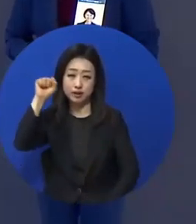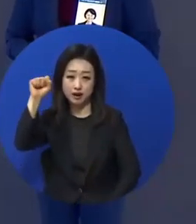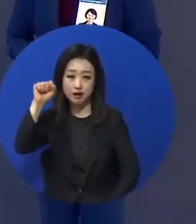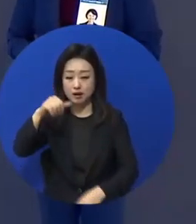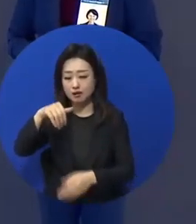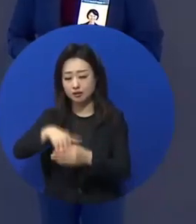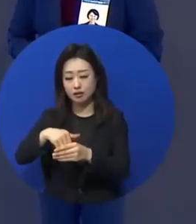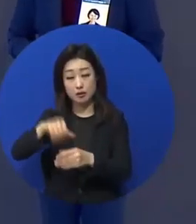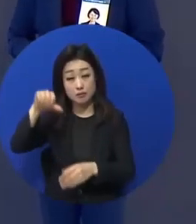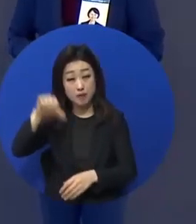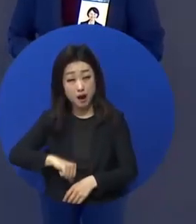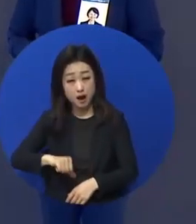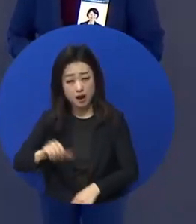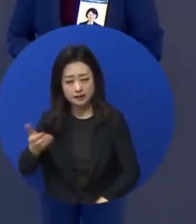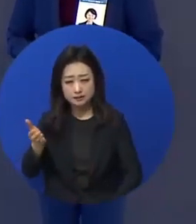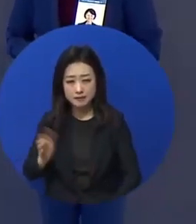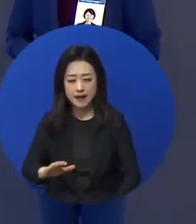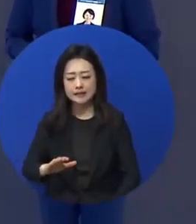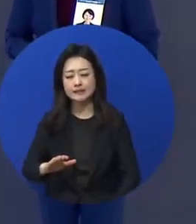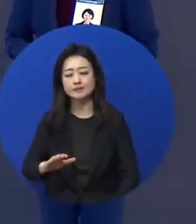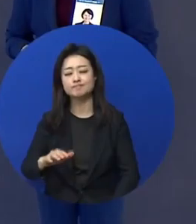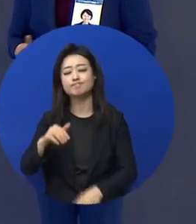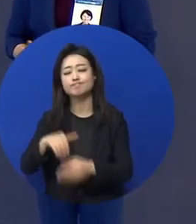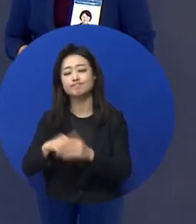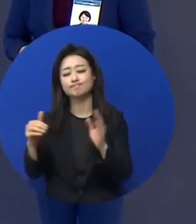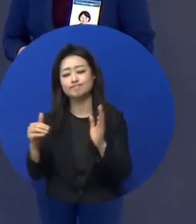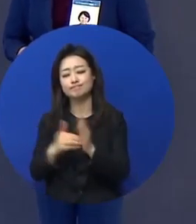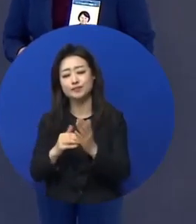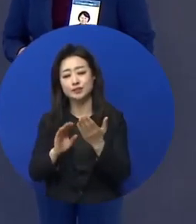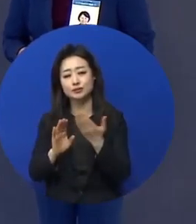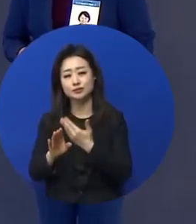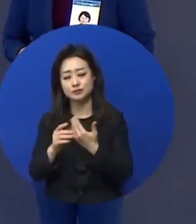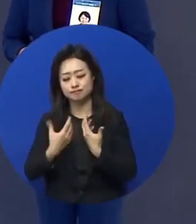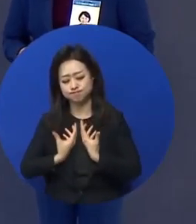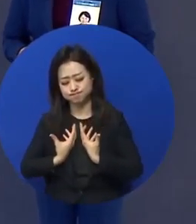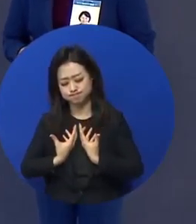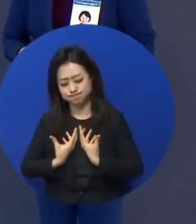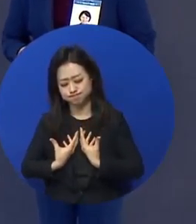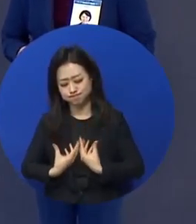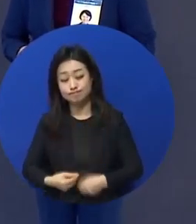선거가 끝나면 마음이 아파서 서로 눈도 못 마주쳤습니다.